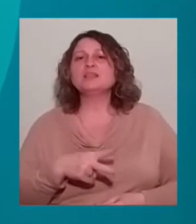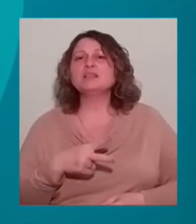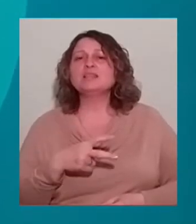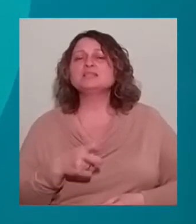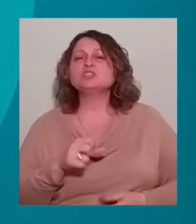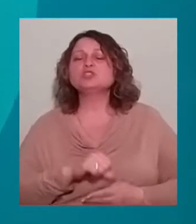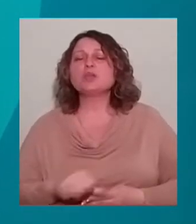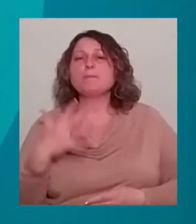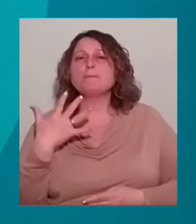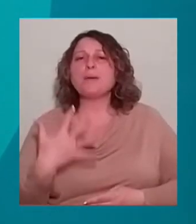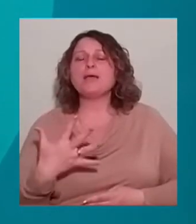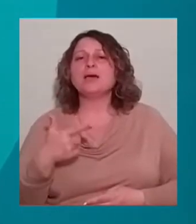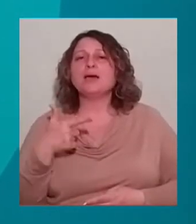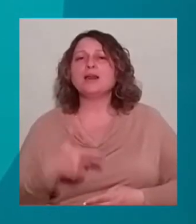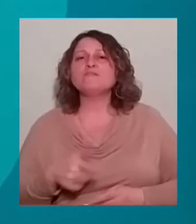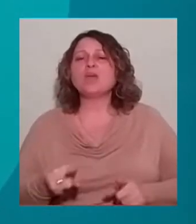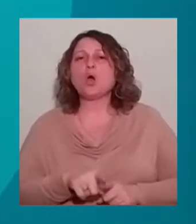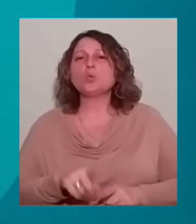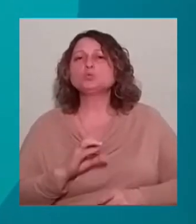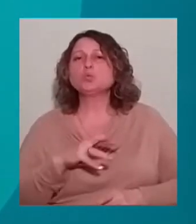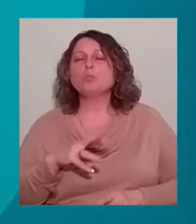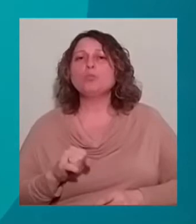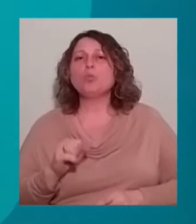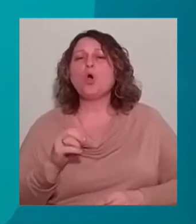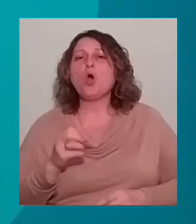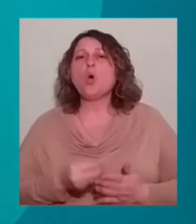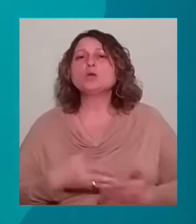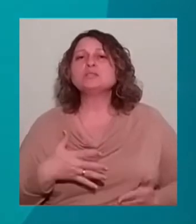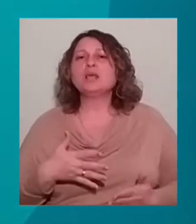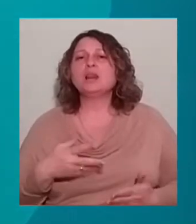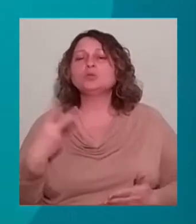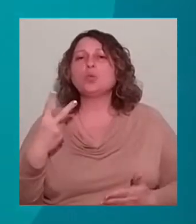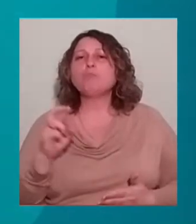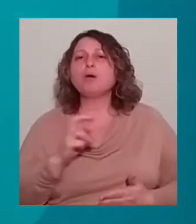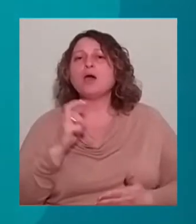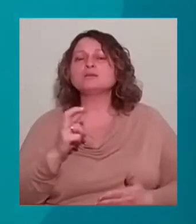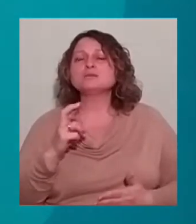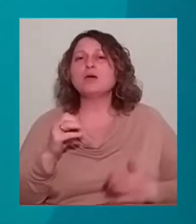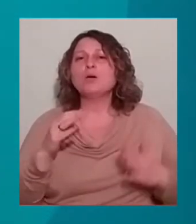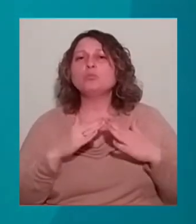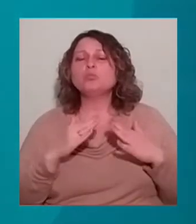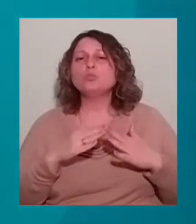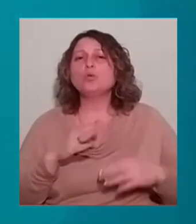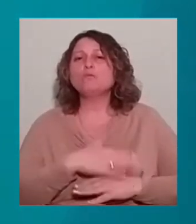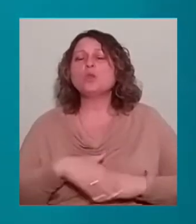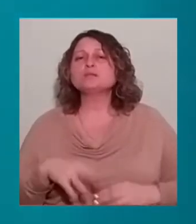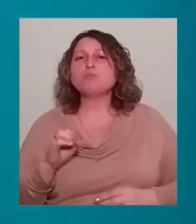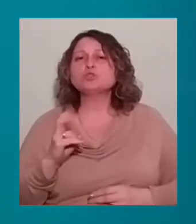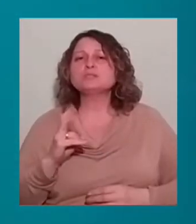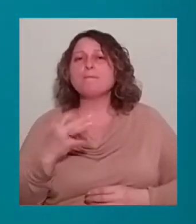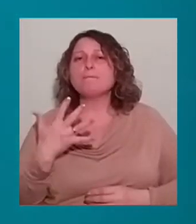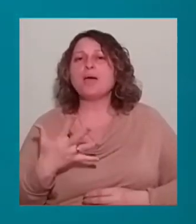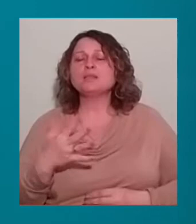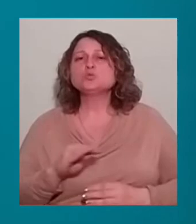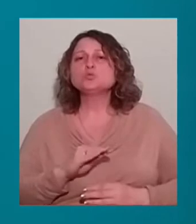$265 тисяч. У таку суму оцінили збиток від пожежі, яка сталася 2 березня у будинку за адресою Пушкінська, 5. Про це журналістам